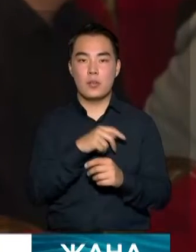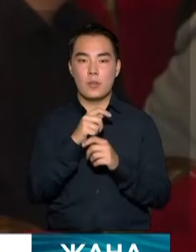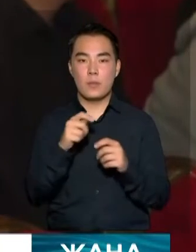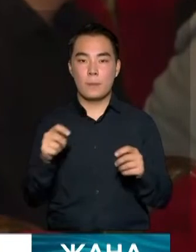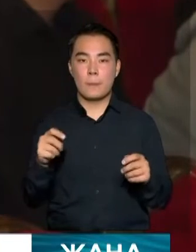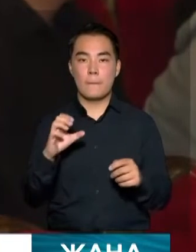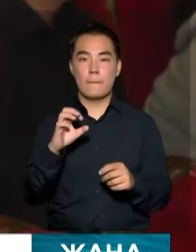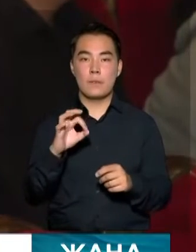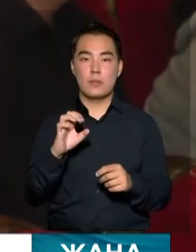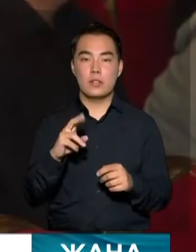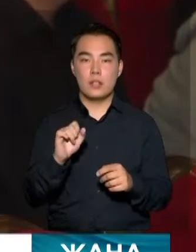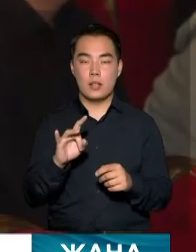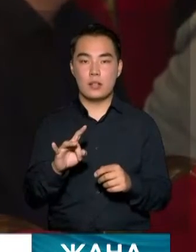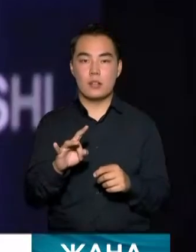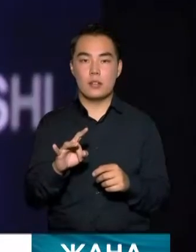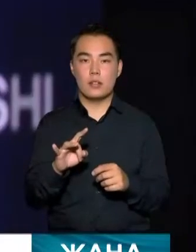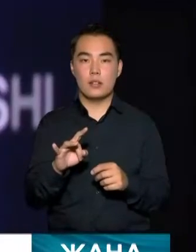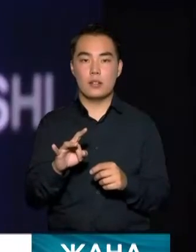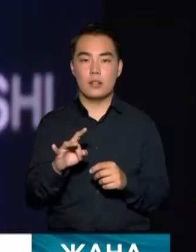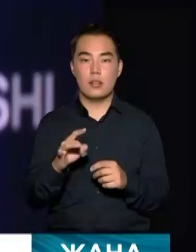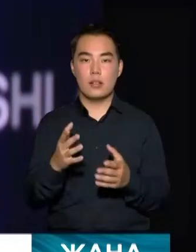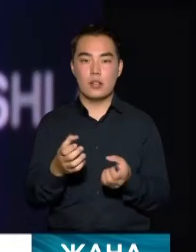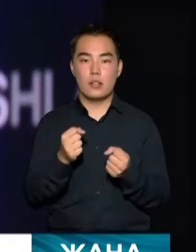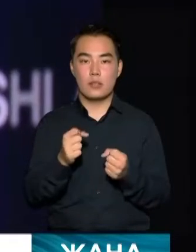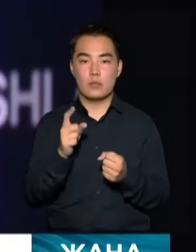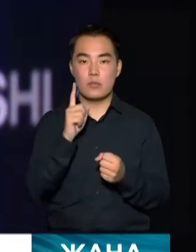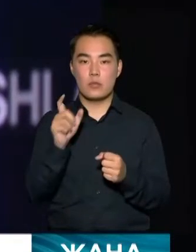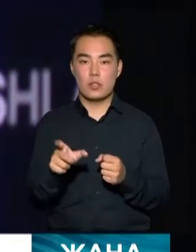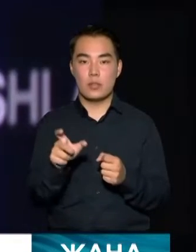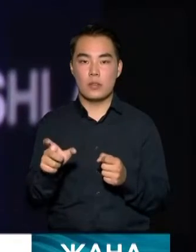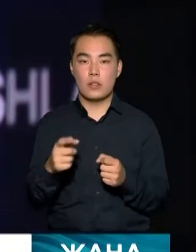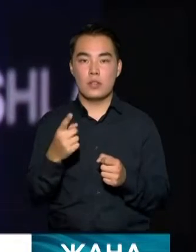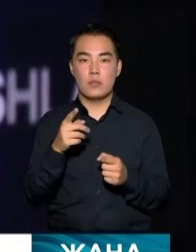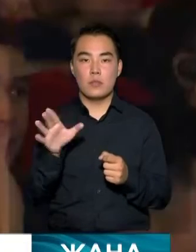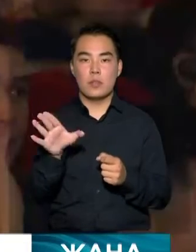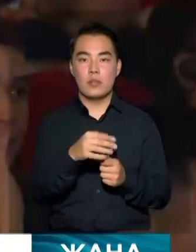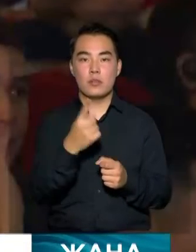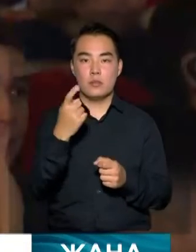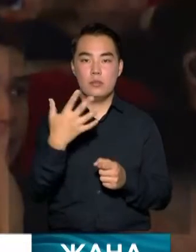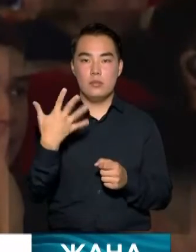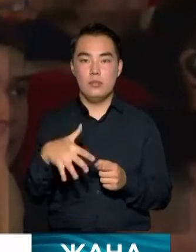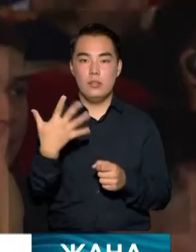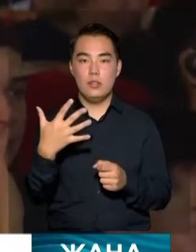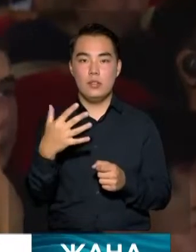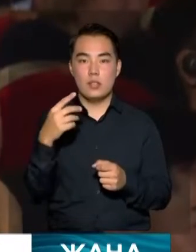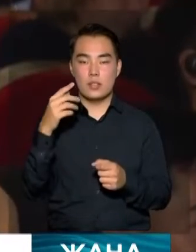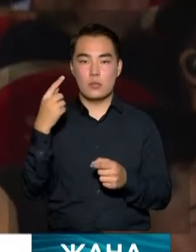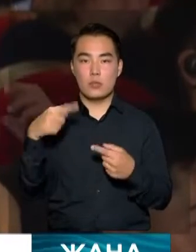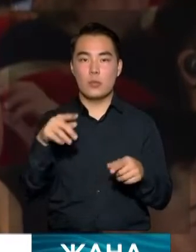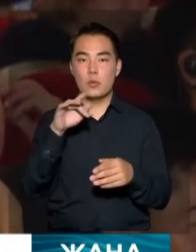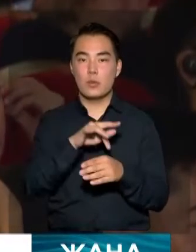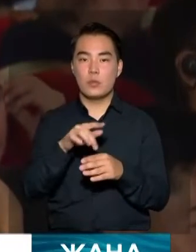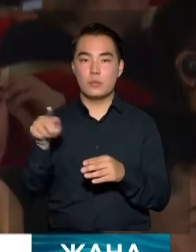лауреаттары, ғылымдағы Оскарды еленіп жүрген азаматтар, әлемдік инноваторлар, 155 елден